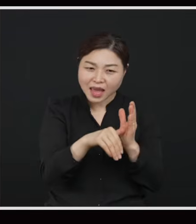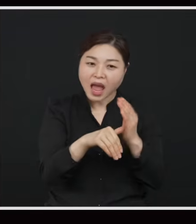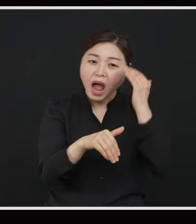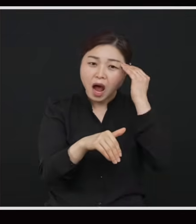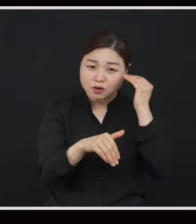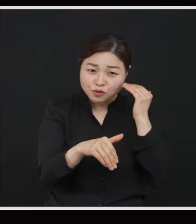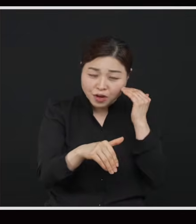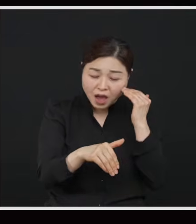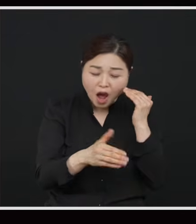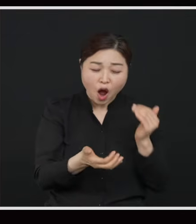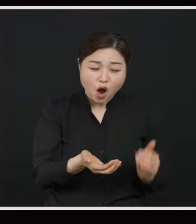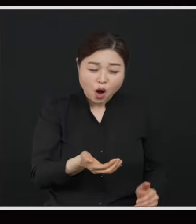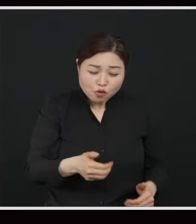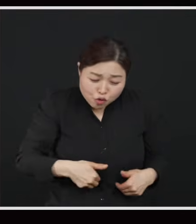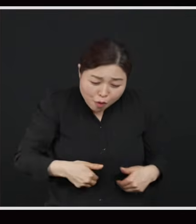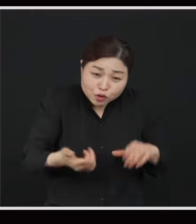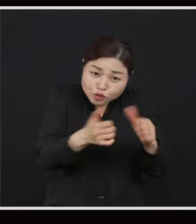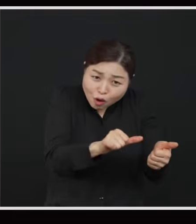보릿고개가 없어집니다.